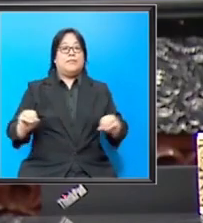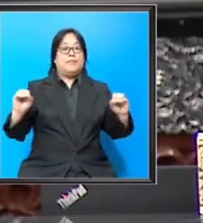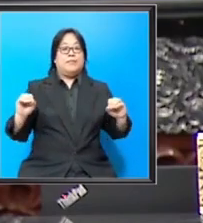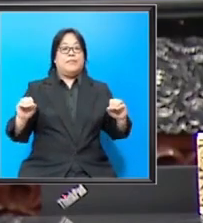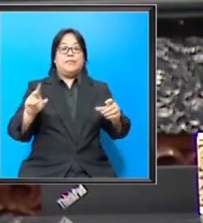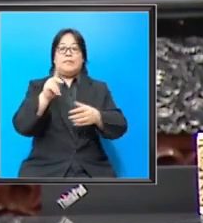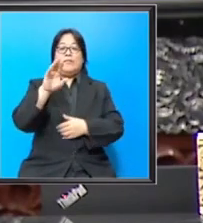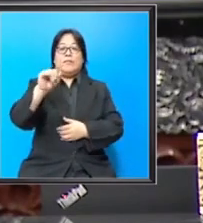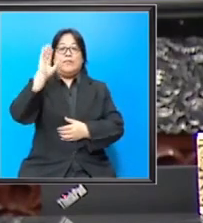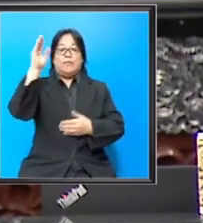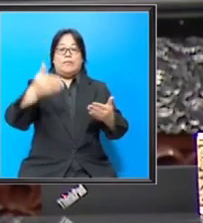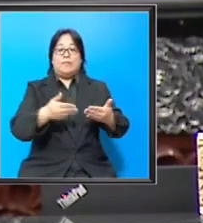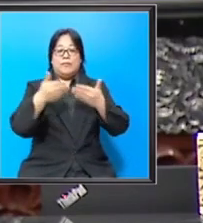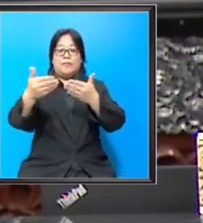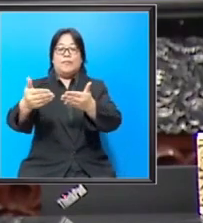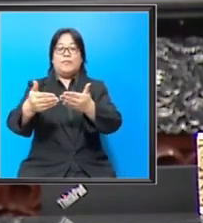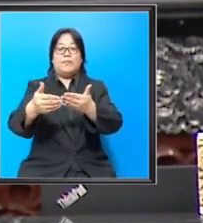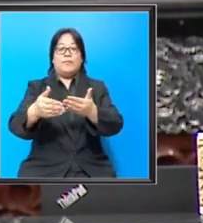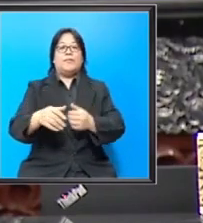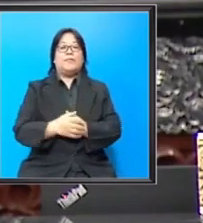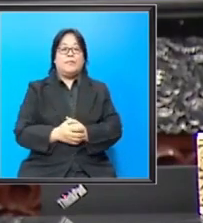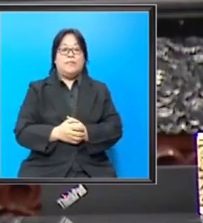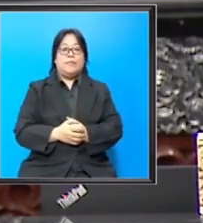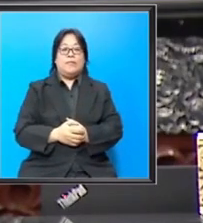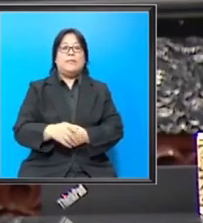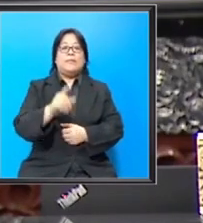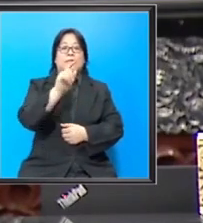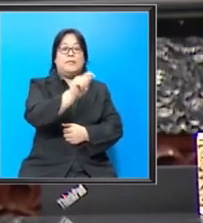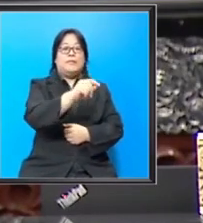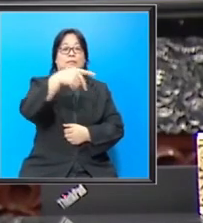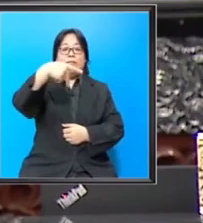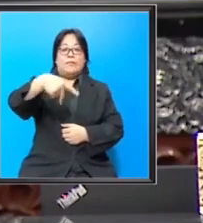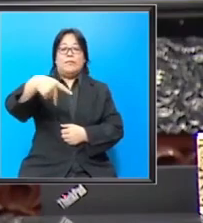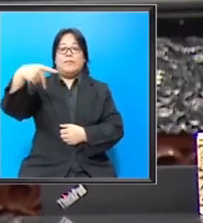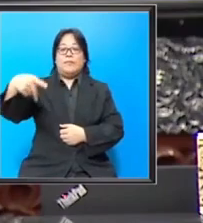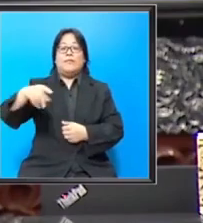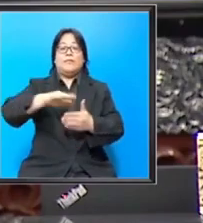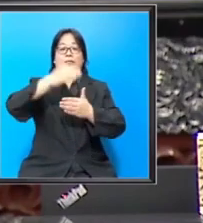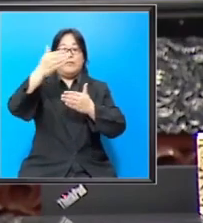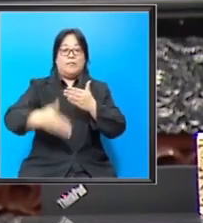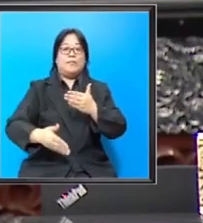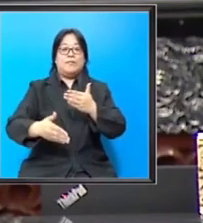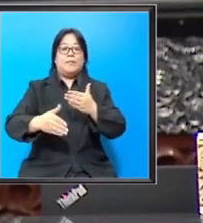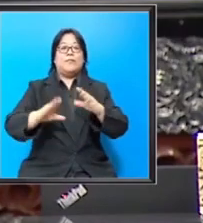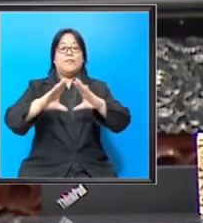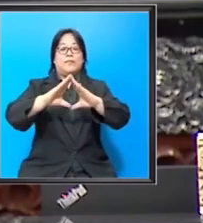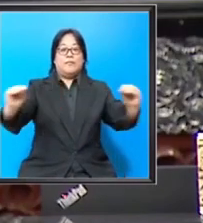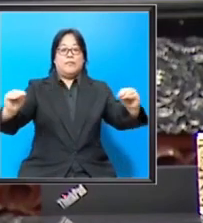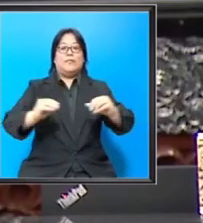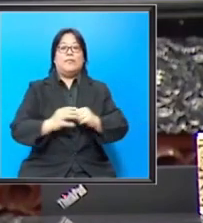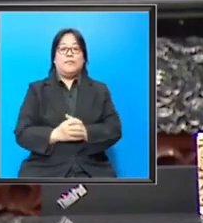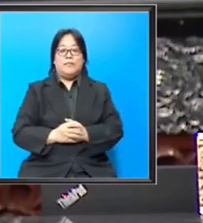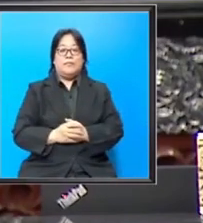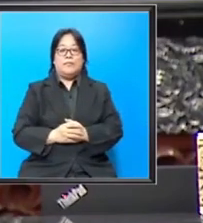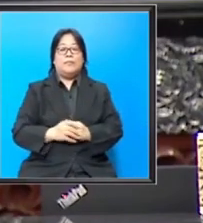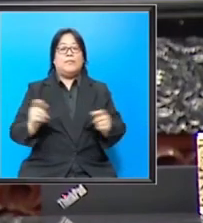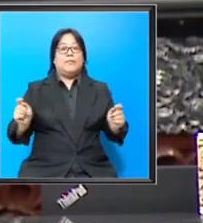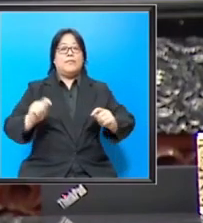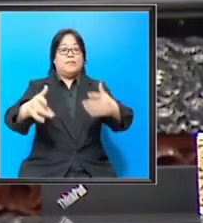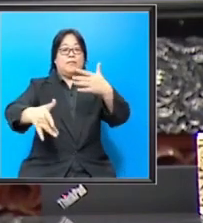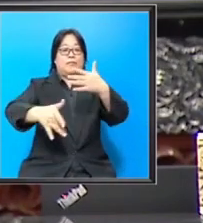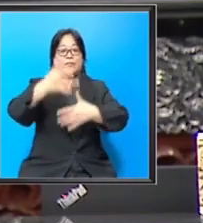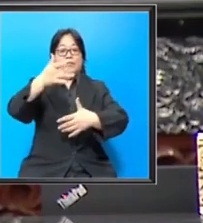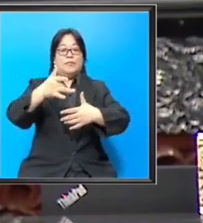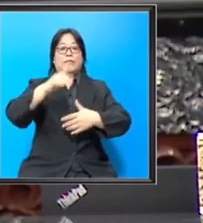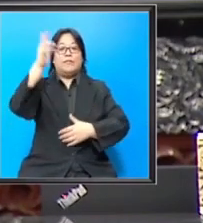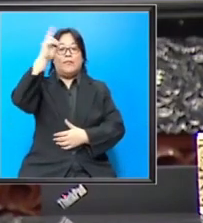Keisha kader rujuk kepada timbalan pendakwa Raya selepas kesehatan selesai untuk tindakan selanjutnya tidak akan